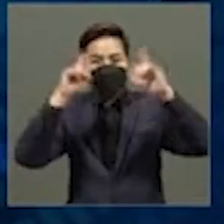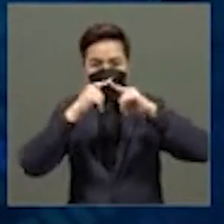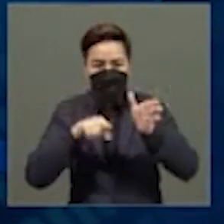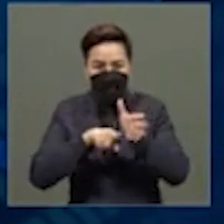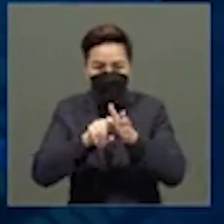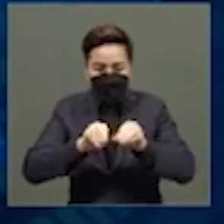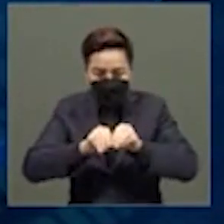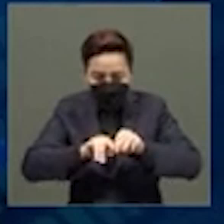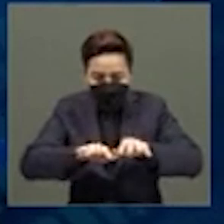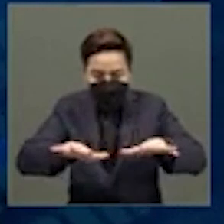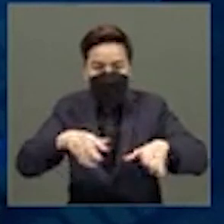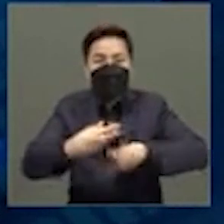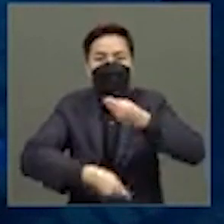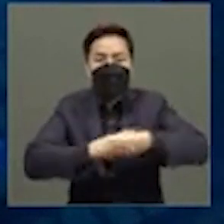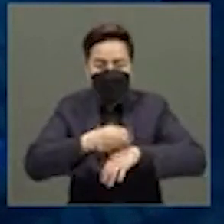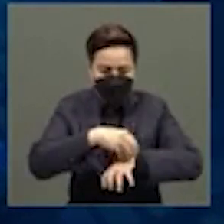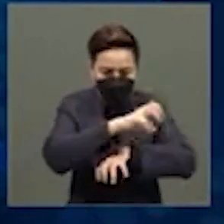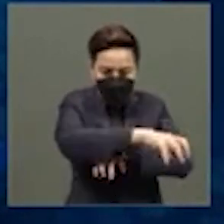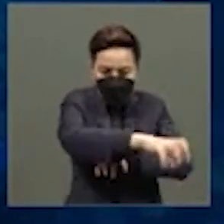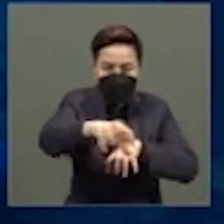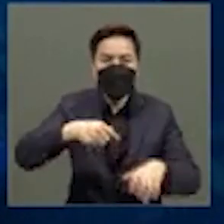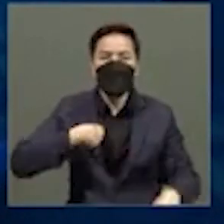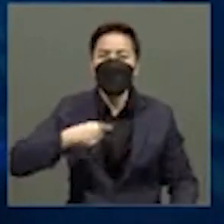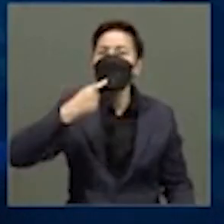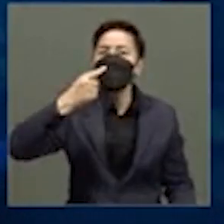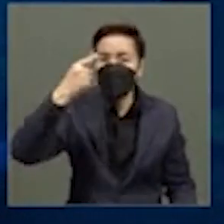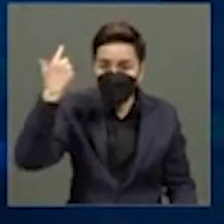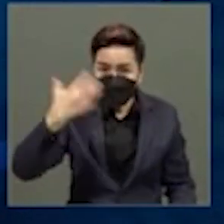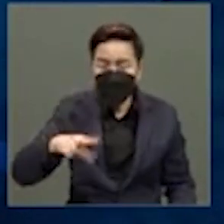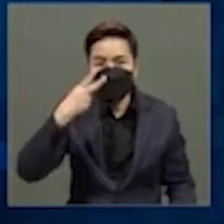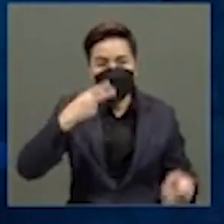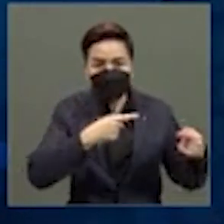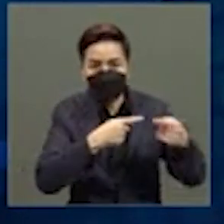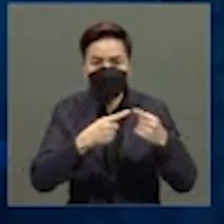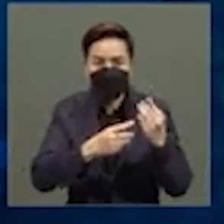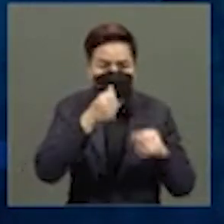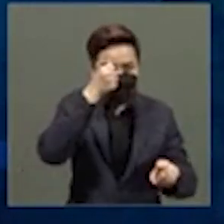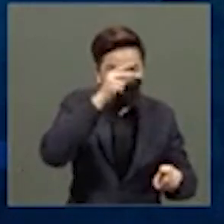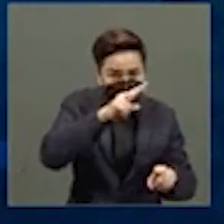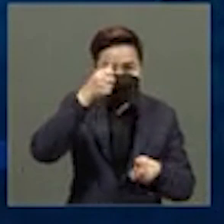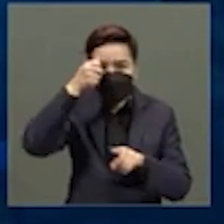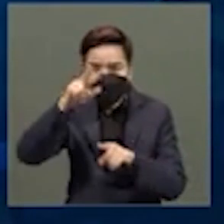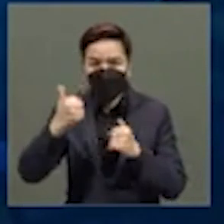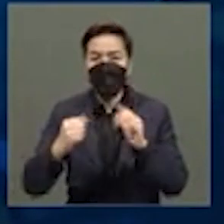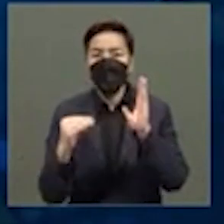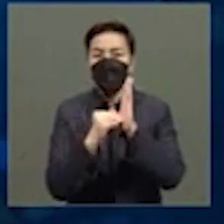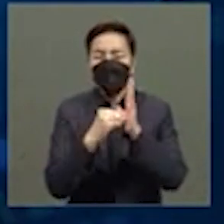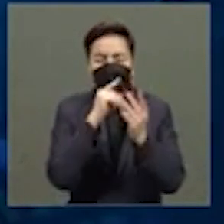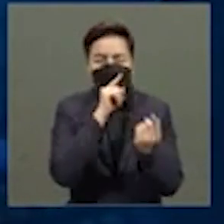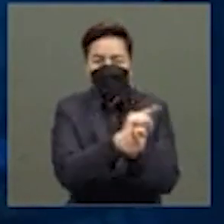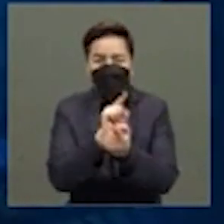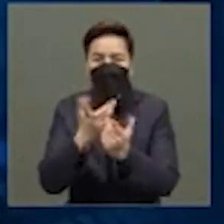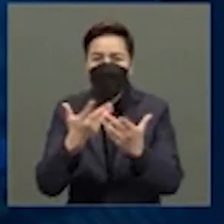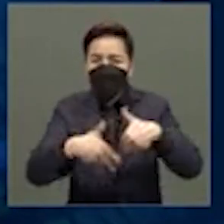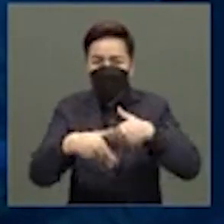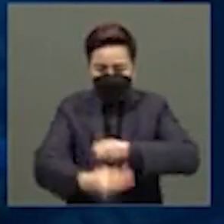ายตัวของตลาดอย่างที่เรียนให้พี่น้องประชาชนทราบต่อเนื่องกันมา 2-3 วันนี้นะคะกทม.ได้มีการสำรวจพื้น